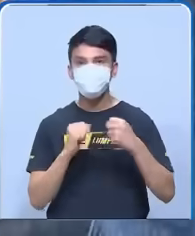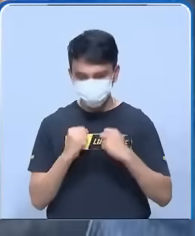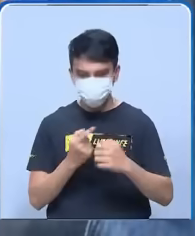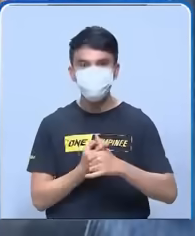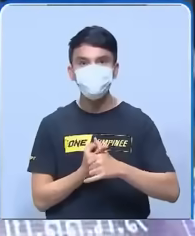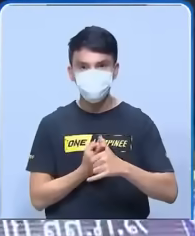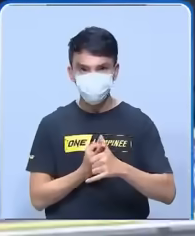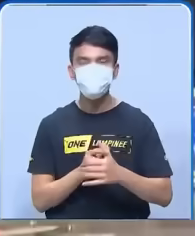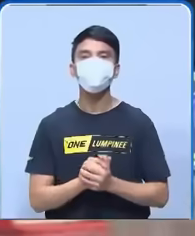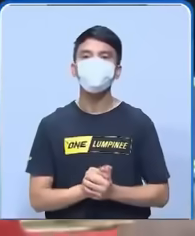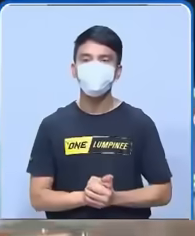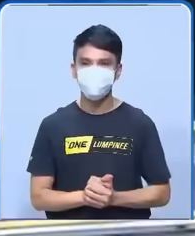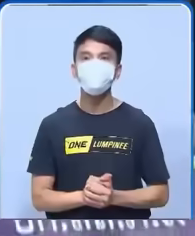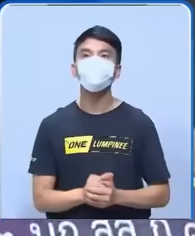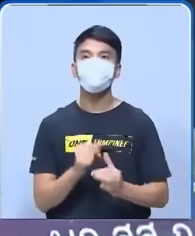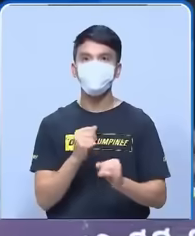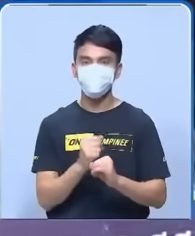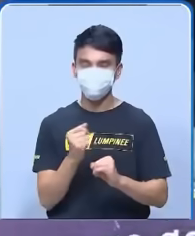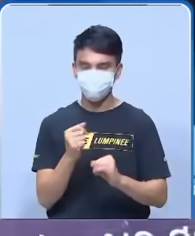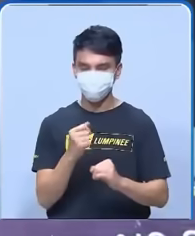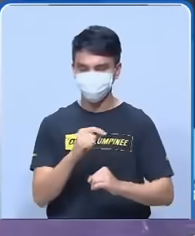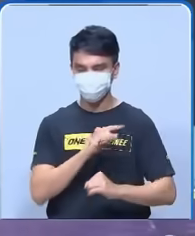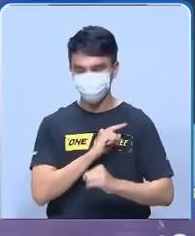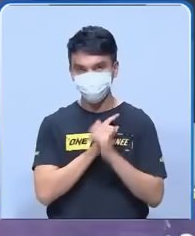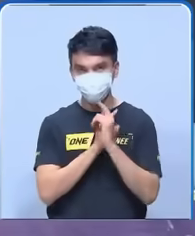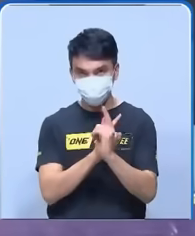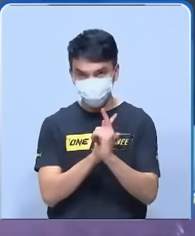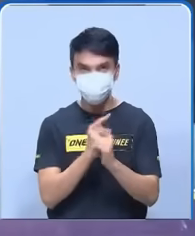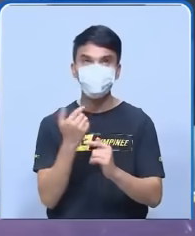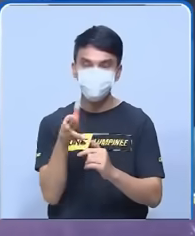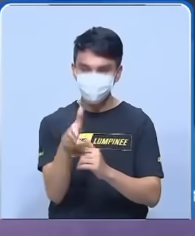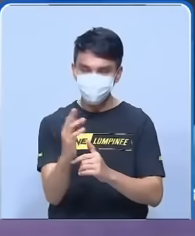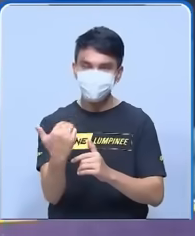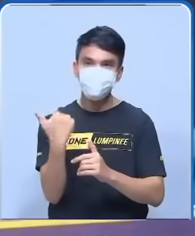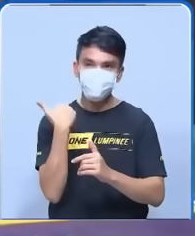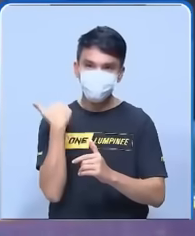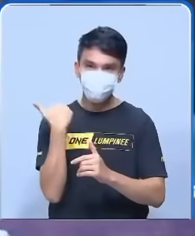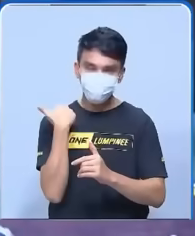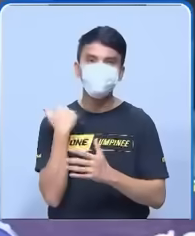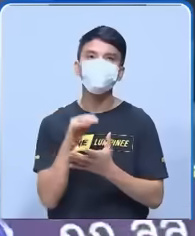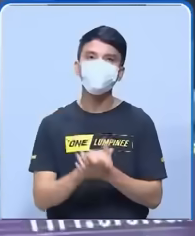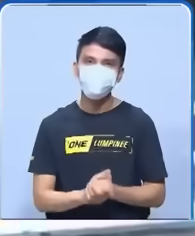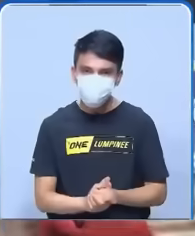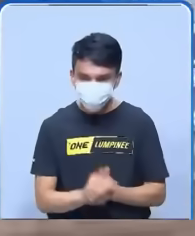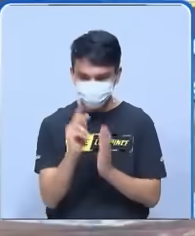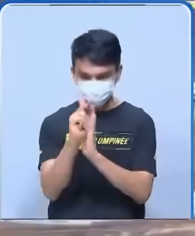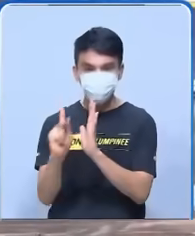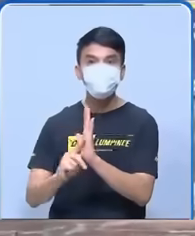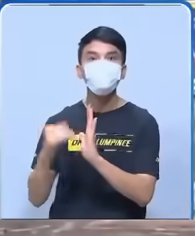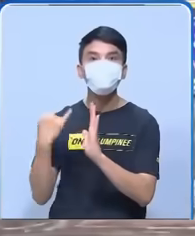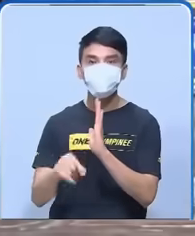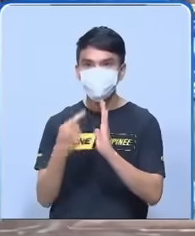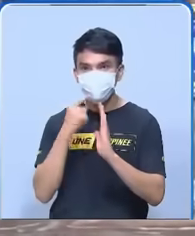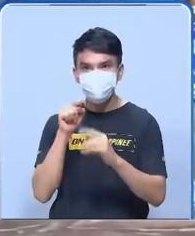าเจ้าพนักงานซึ่งกระทำการตามหน้าที่และมีอาวุธปืนเครื่องกระสุนปืนไว้ในครอบครองโดยผิดกฎหมายและแจ้งข้อห